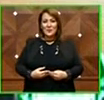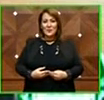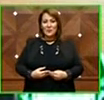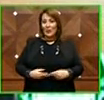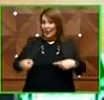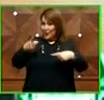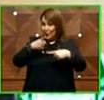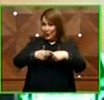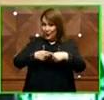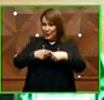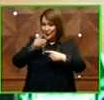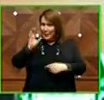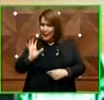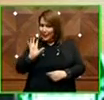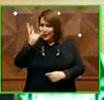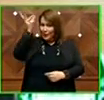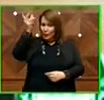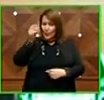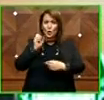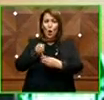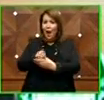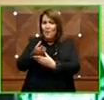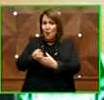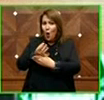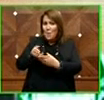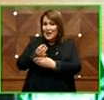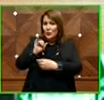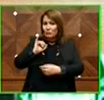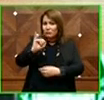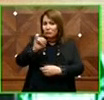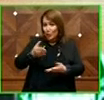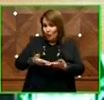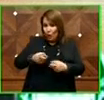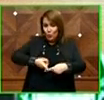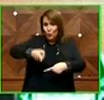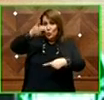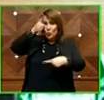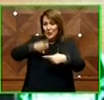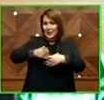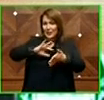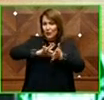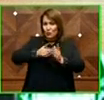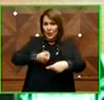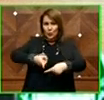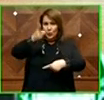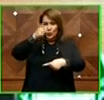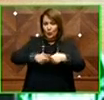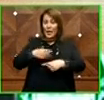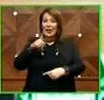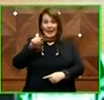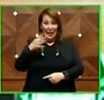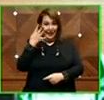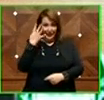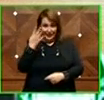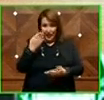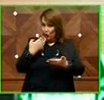أيضا تطور هذه المعلومات خلال اليوم كامل. إذا عندنا 4 مواعيد مع بعضنا بعض إن شاء الله، في